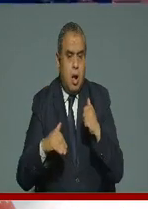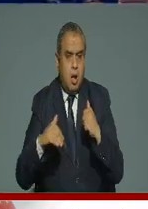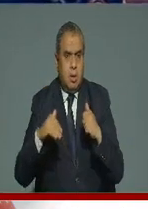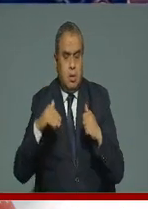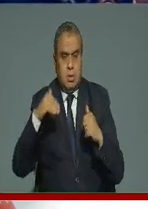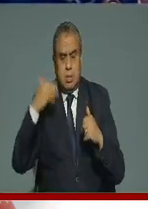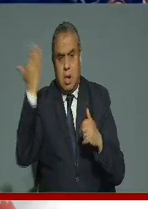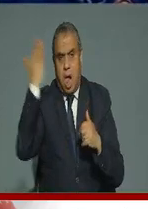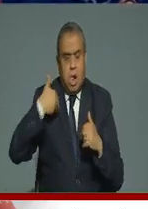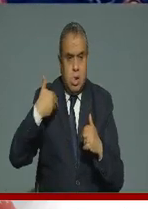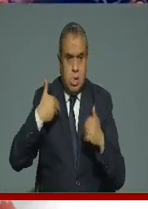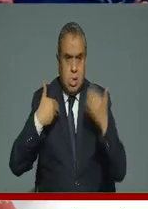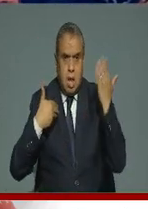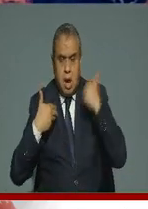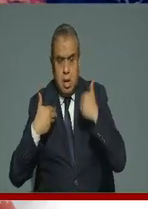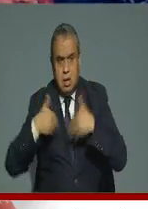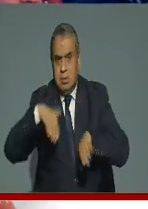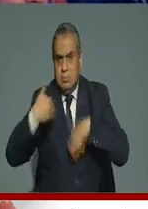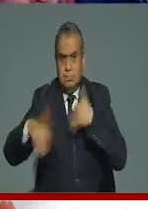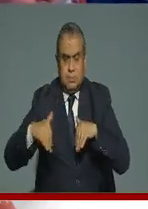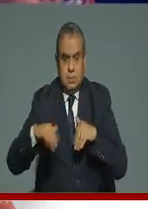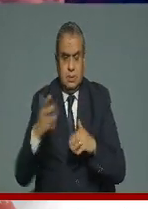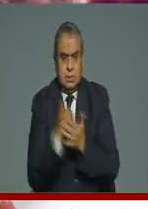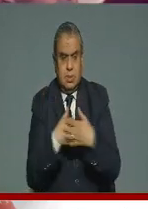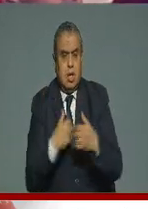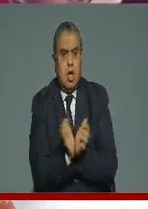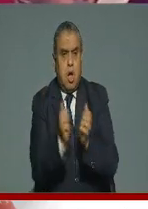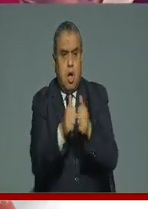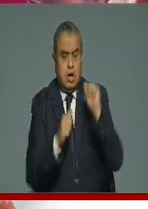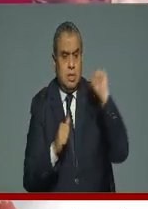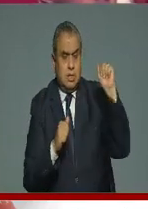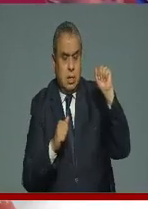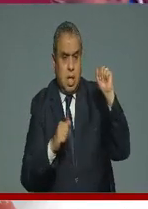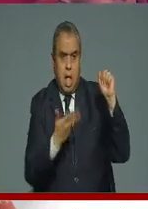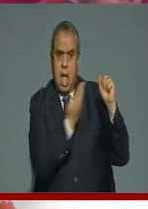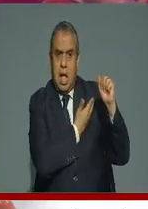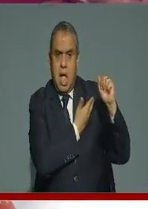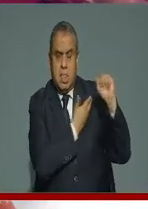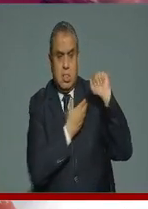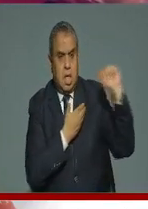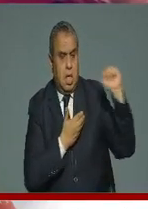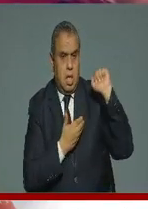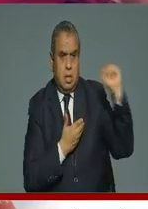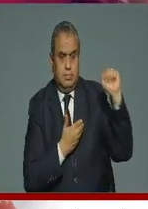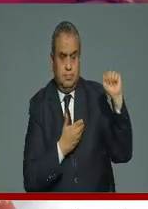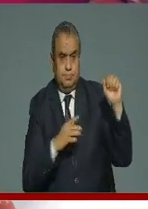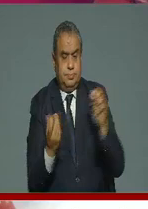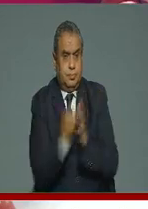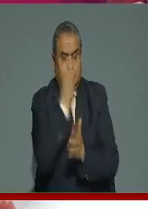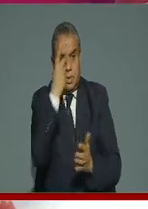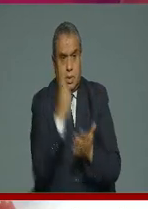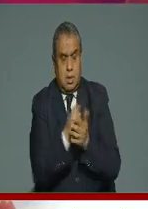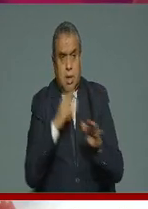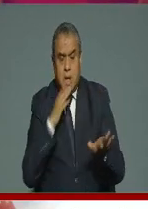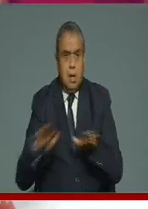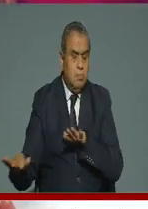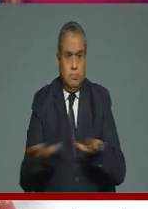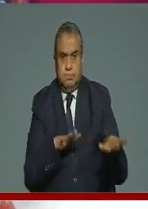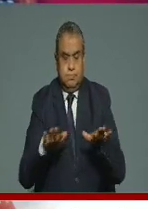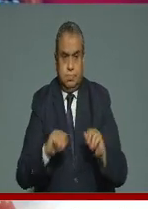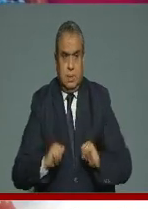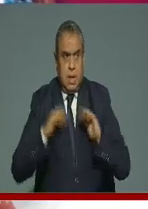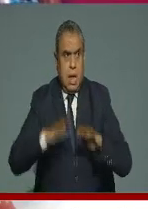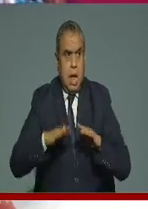ودي محنة صعبة جداً اللي أهلنا بيعدوا فيها في غزة، والحقيقة إن هم فجأة حياتهم وأقدارهم بتتغير